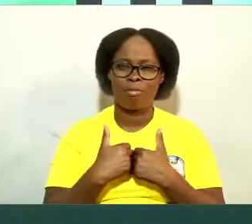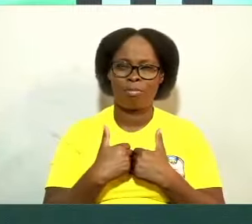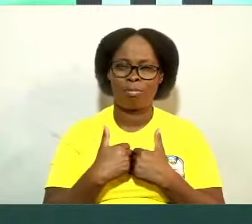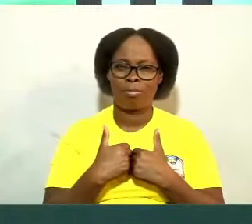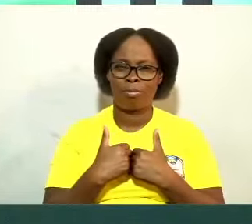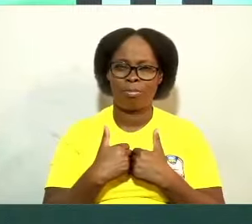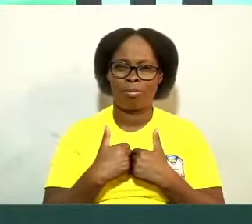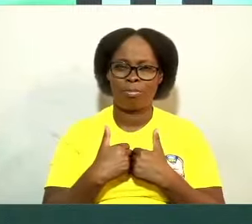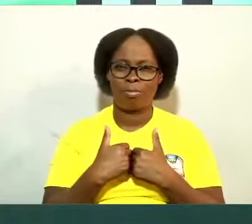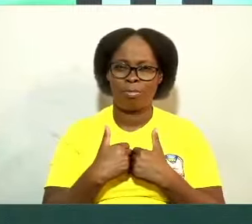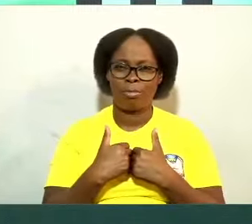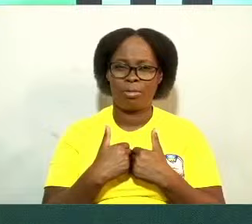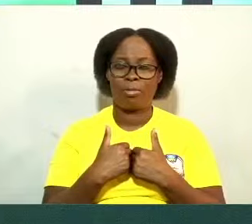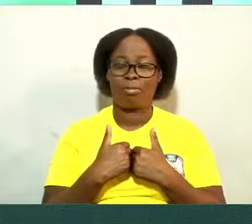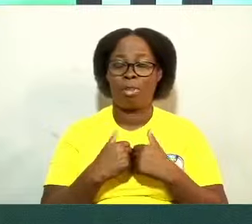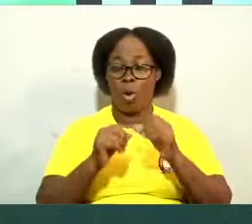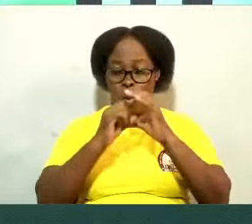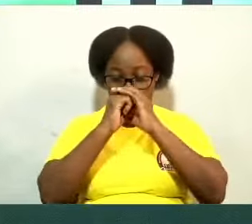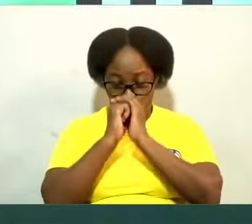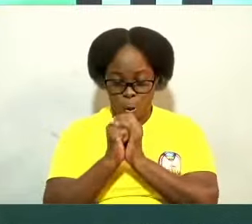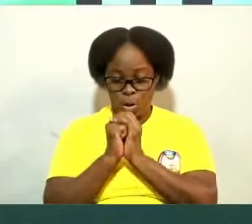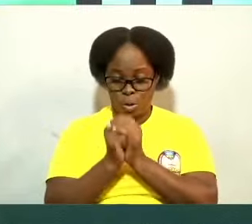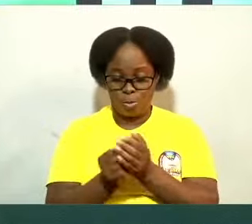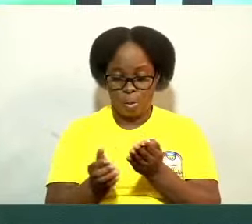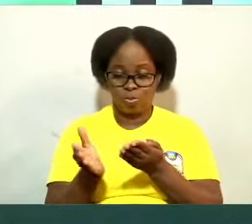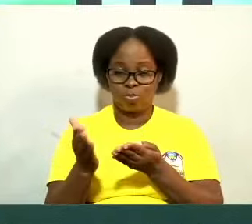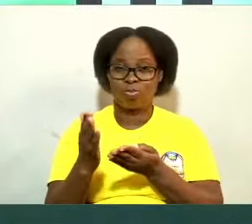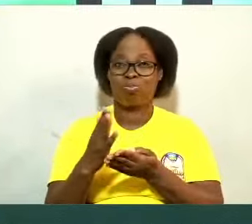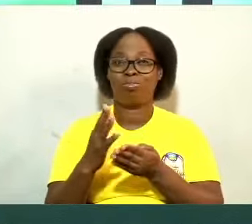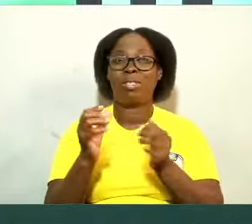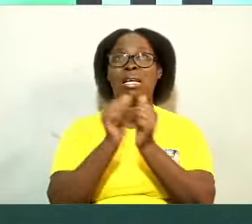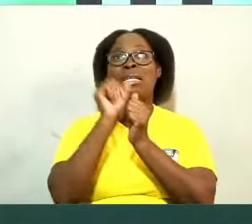Alitoka na ibada ya matoleo, zaka na sadaka.